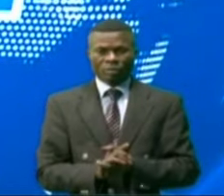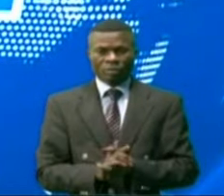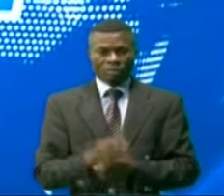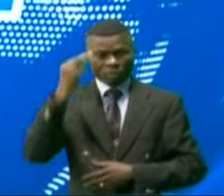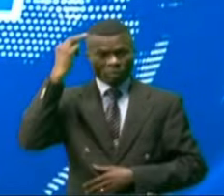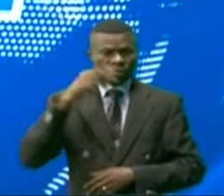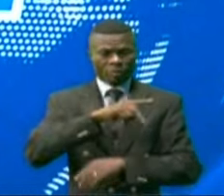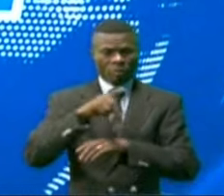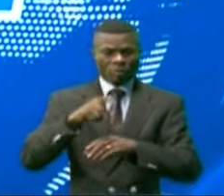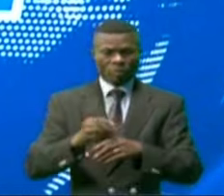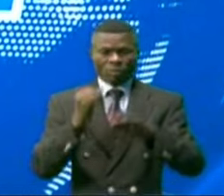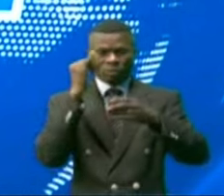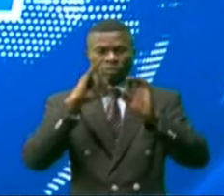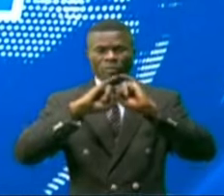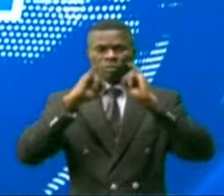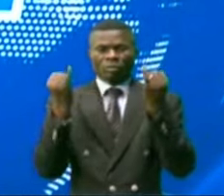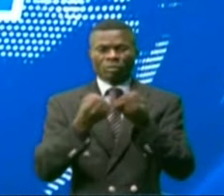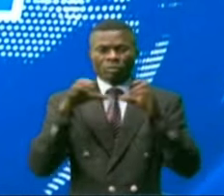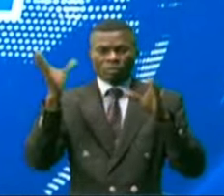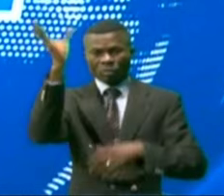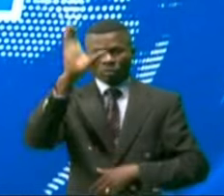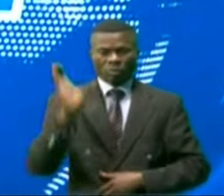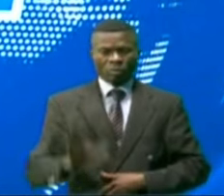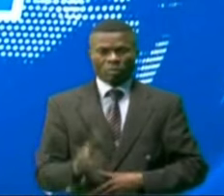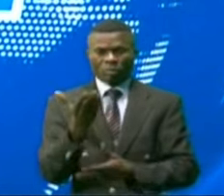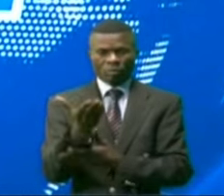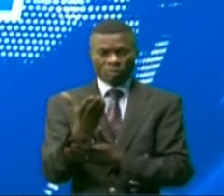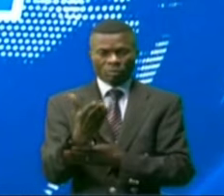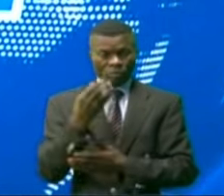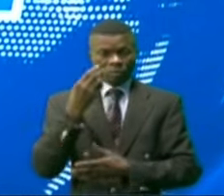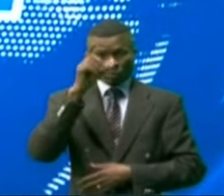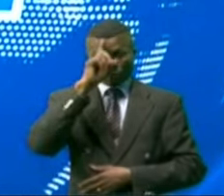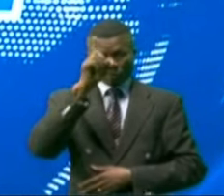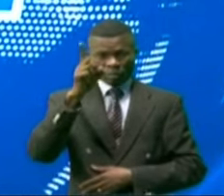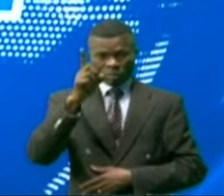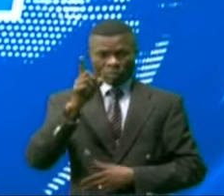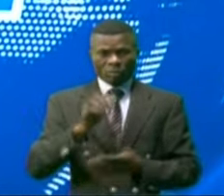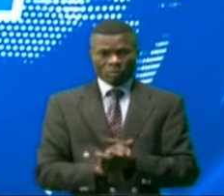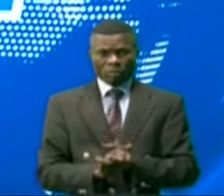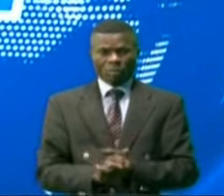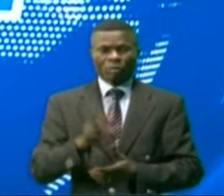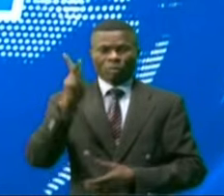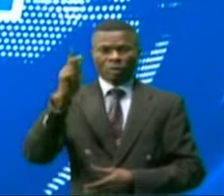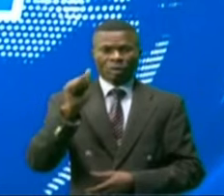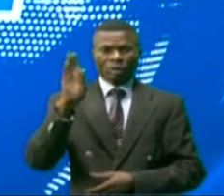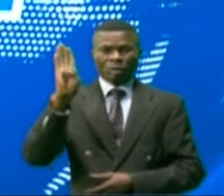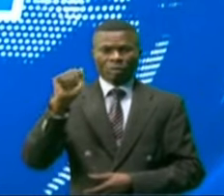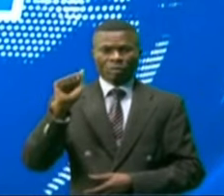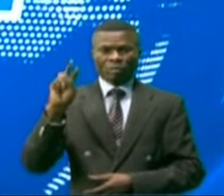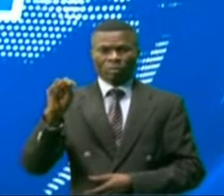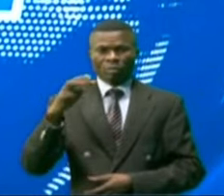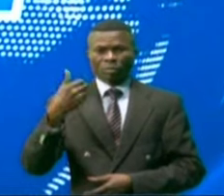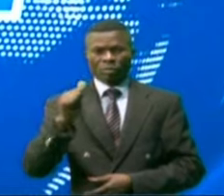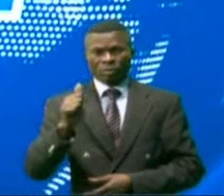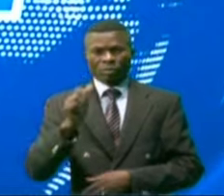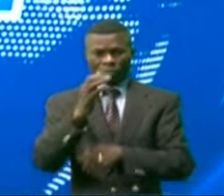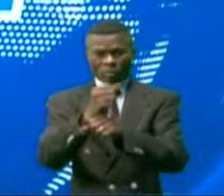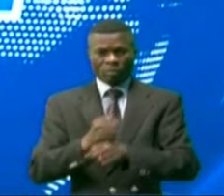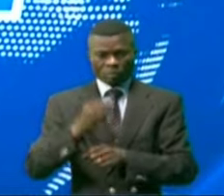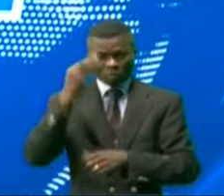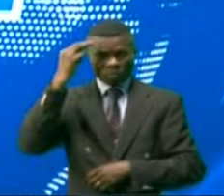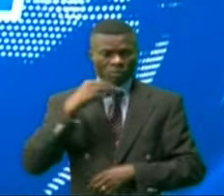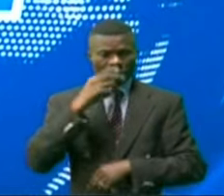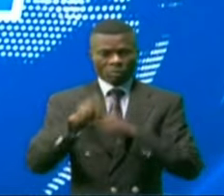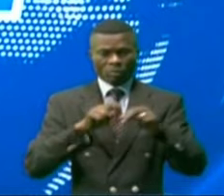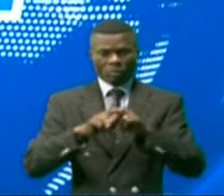La province de l'industrie du Congo central sollicite l'expertise de Louis Kabamba. Cette dernière a été reçue par la ministre nationale